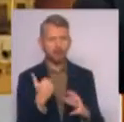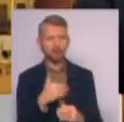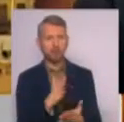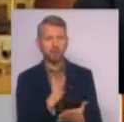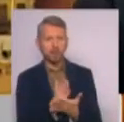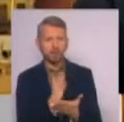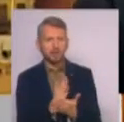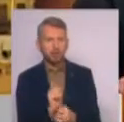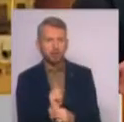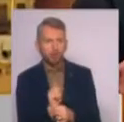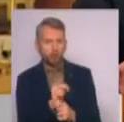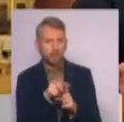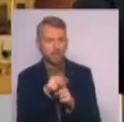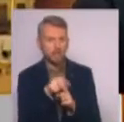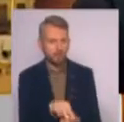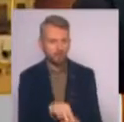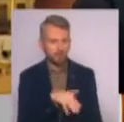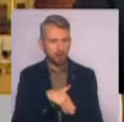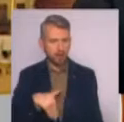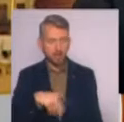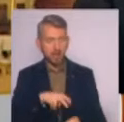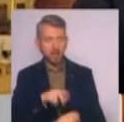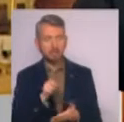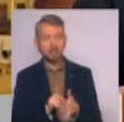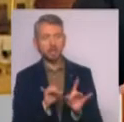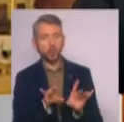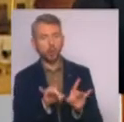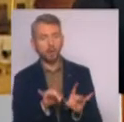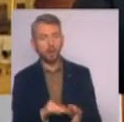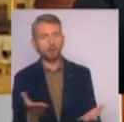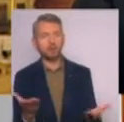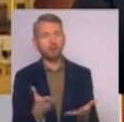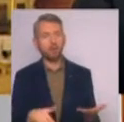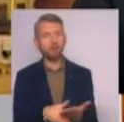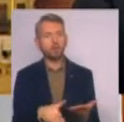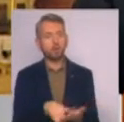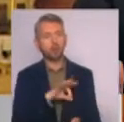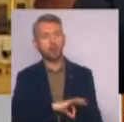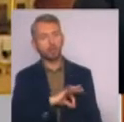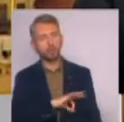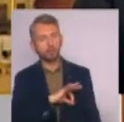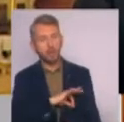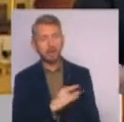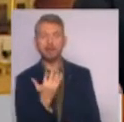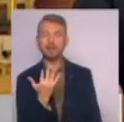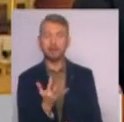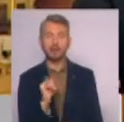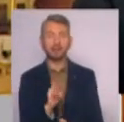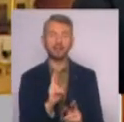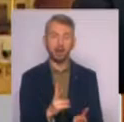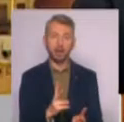дозоване навантаження. І лікар вам повинен розказати, якою методикою користуватися, скільки і